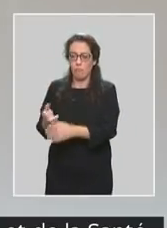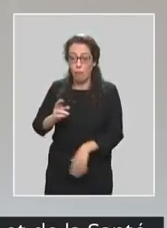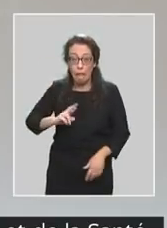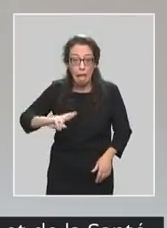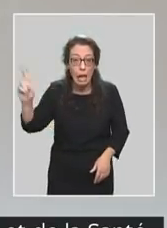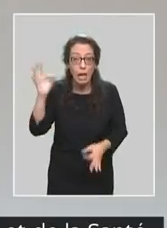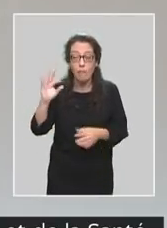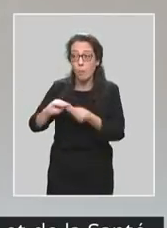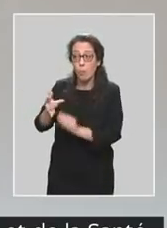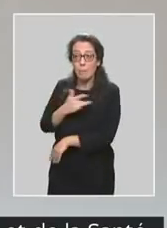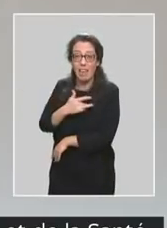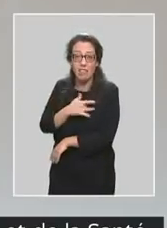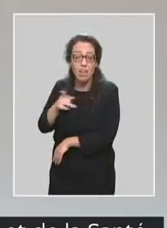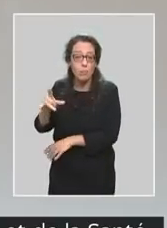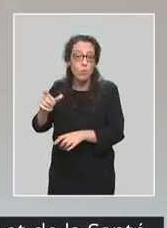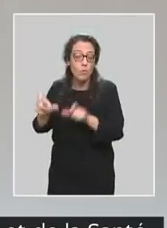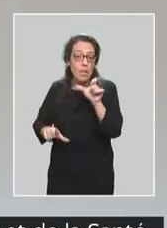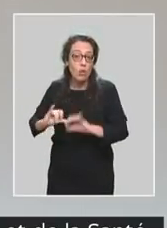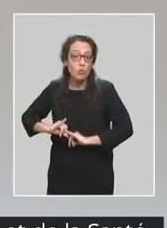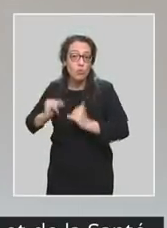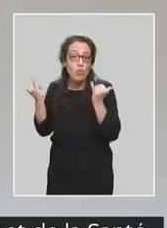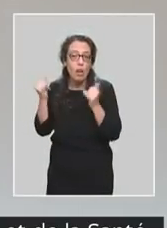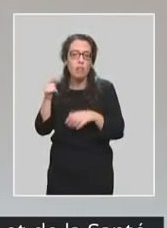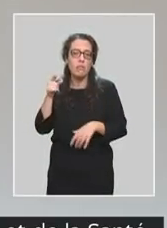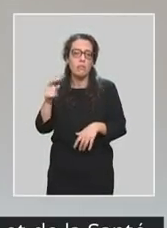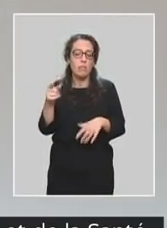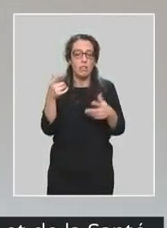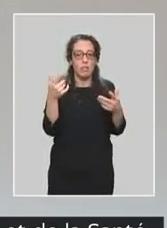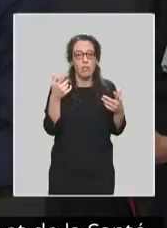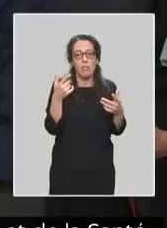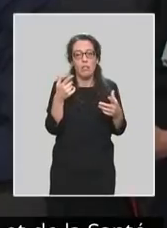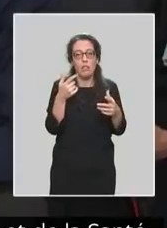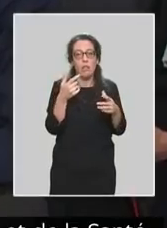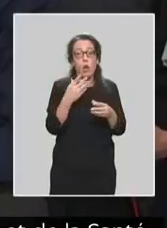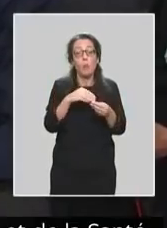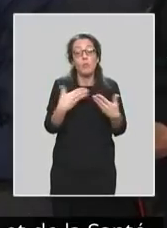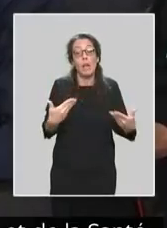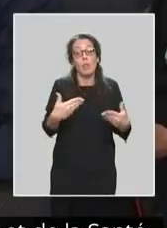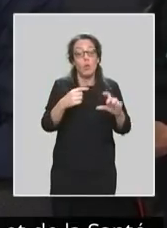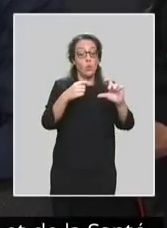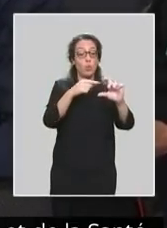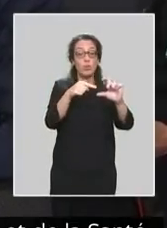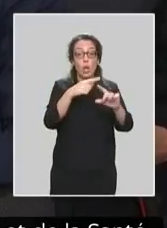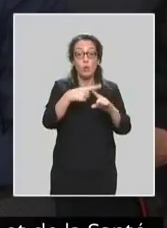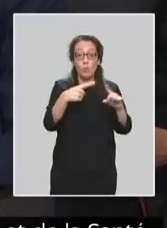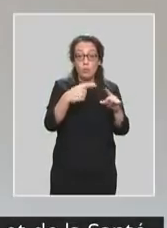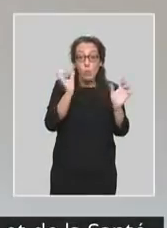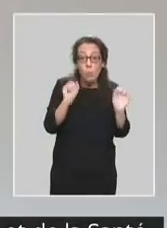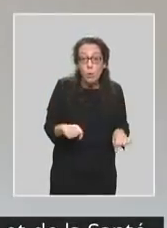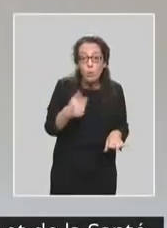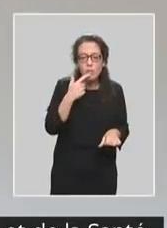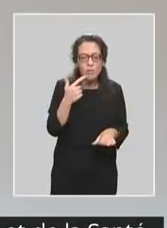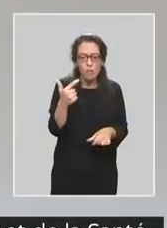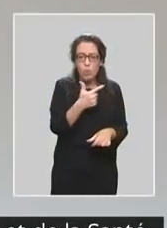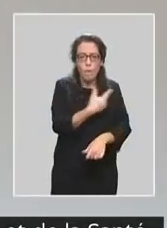de problèmes cardiaques chez des gens très jeunes, dans les conditions dans lesquelles il peut être prescrit, et en plus à demi-dose désormais, il n'y a pas de sujet, donc les deux